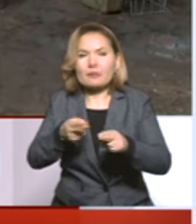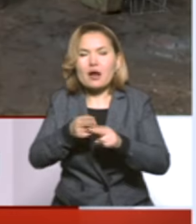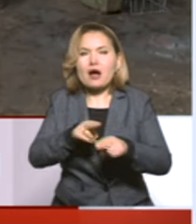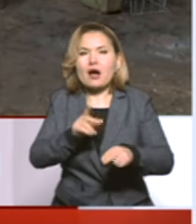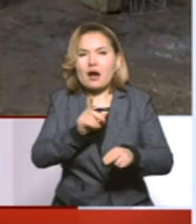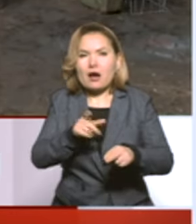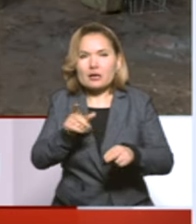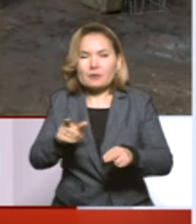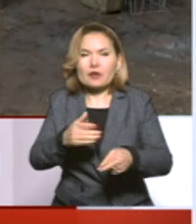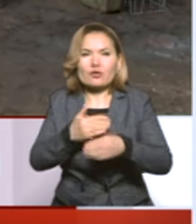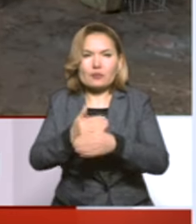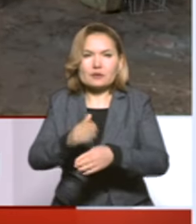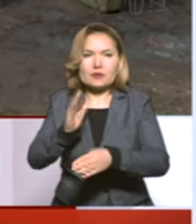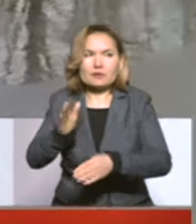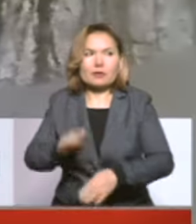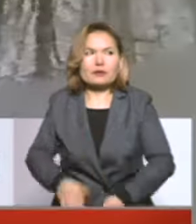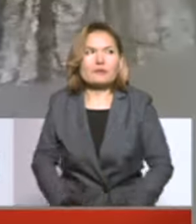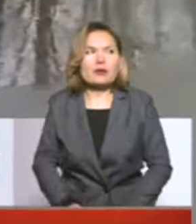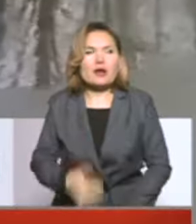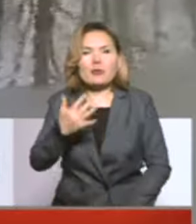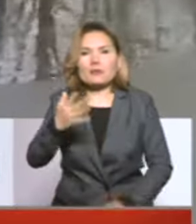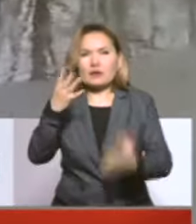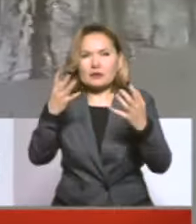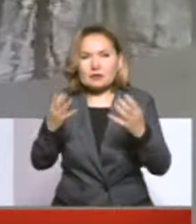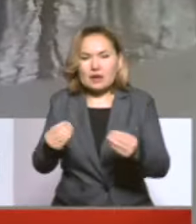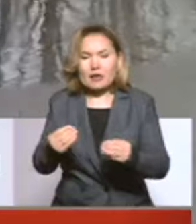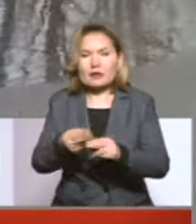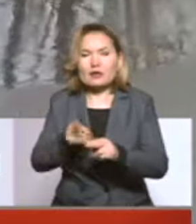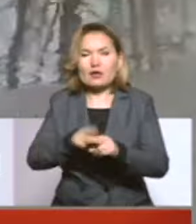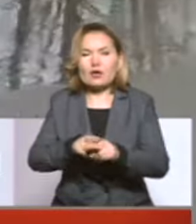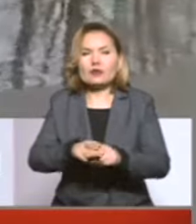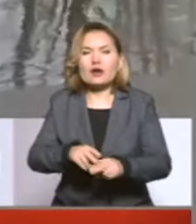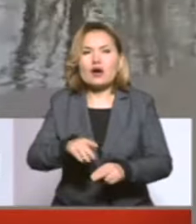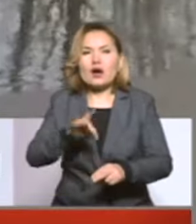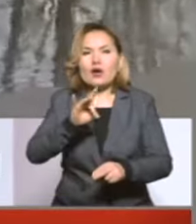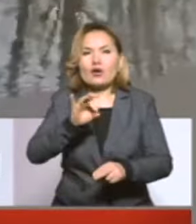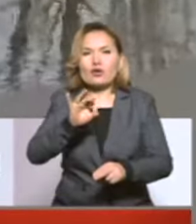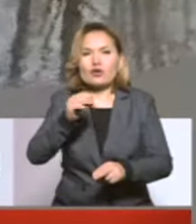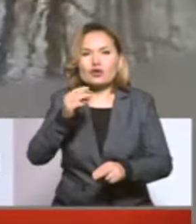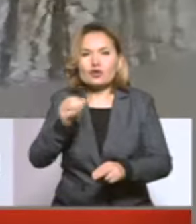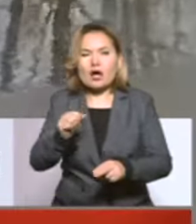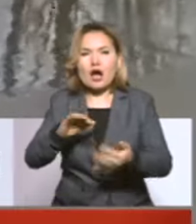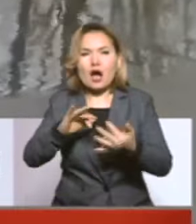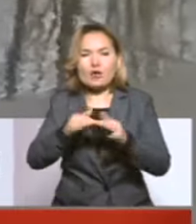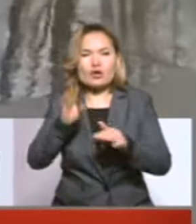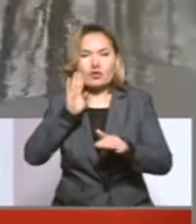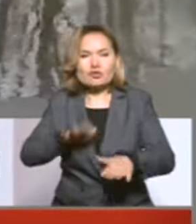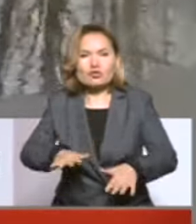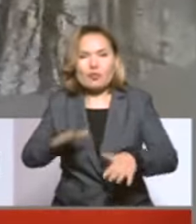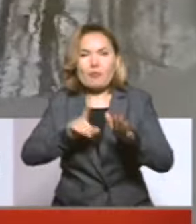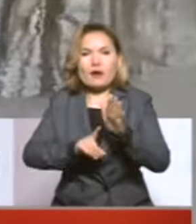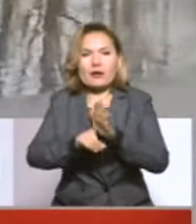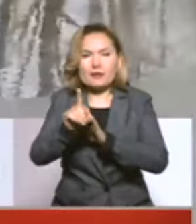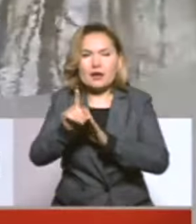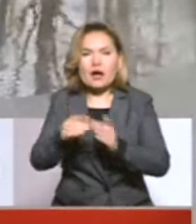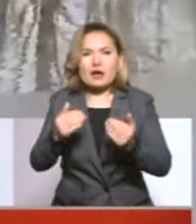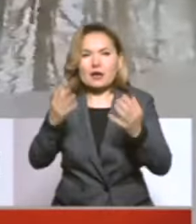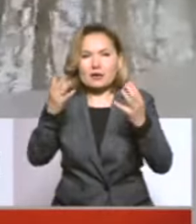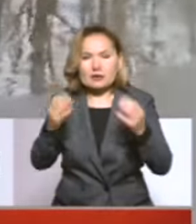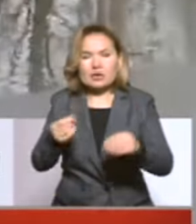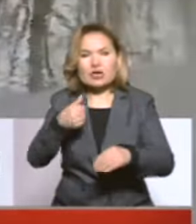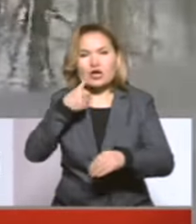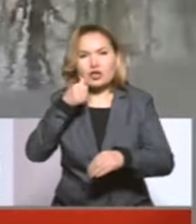адамдары. 5-ші күн Веселая Роща ауылын су басып жатыр. Осыны қазір